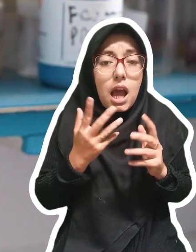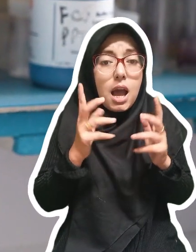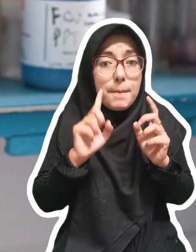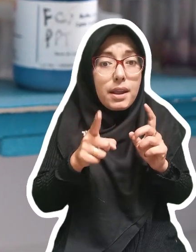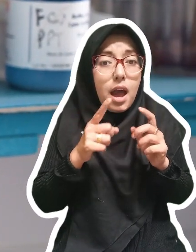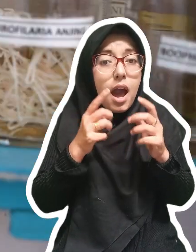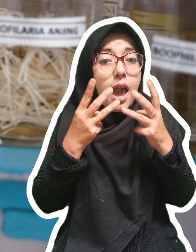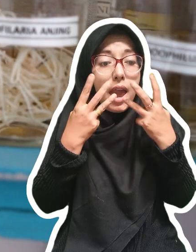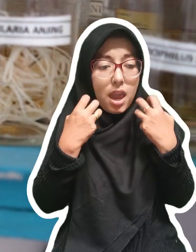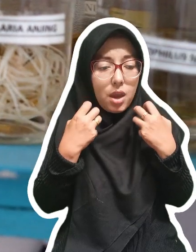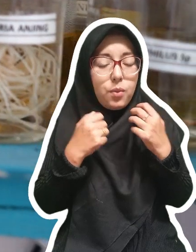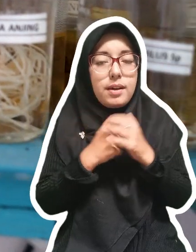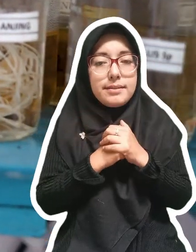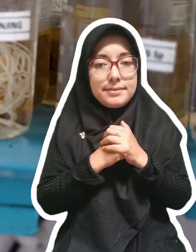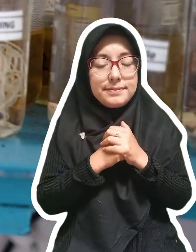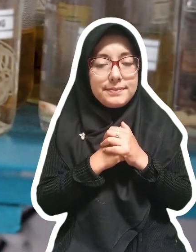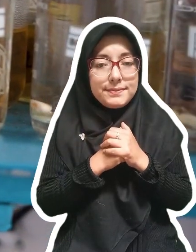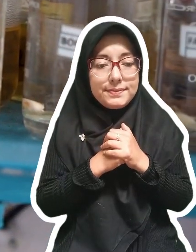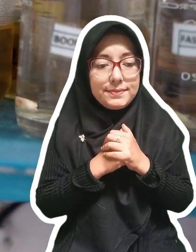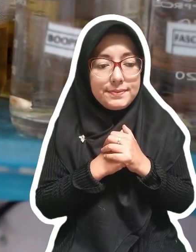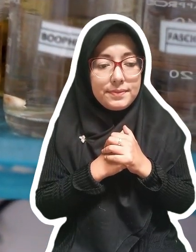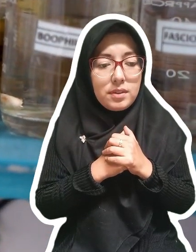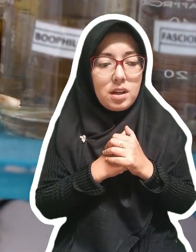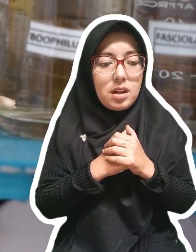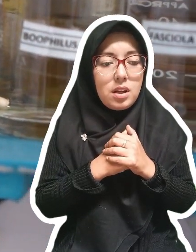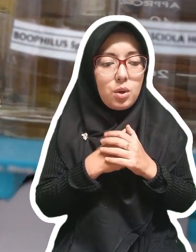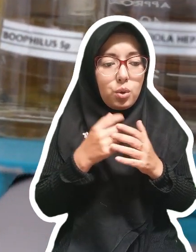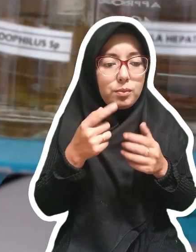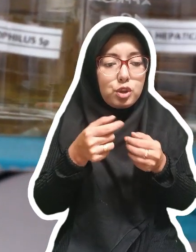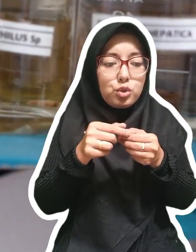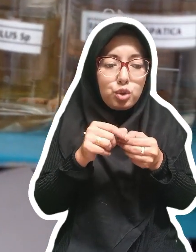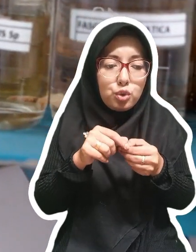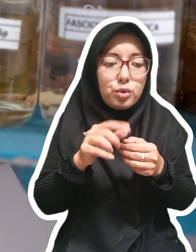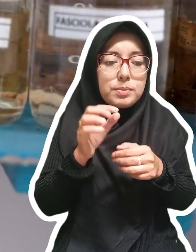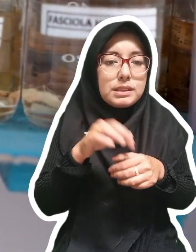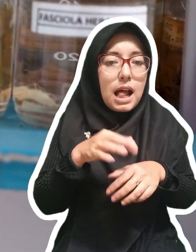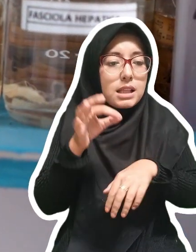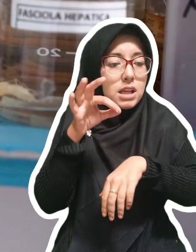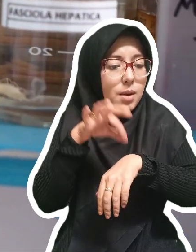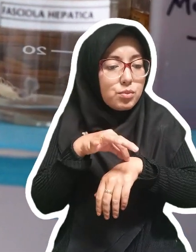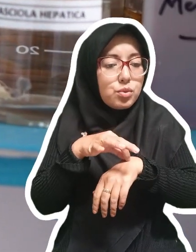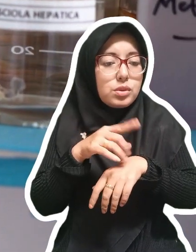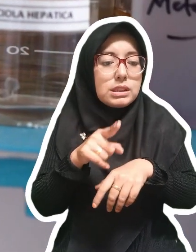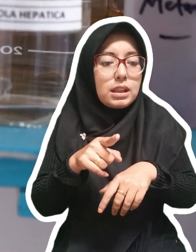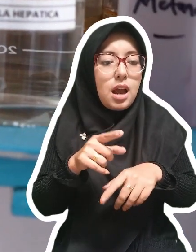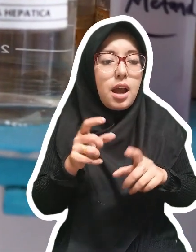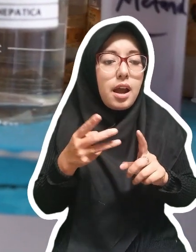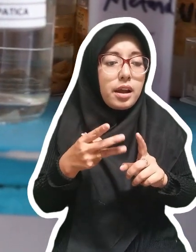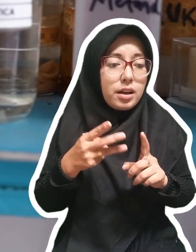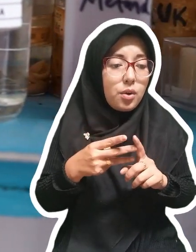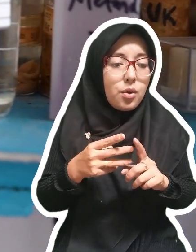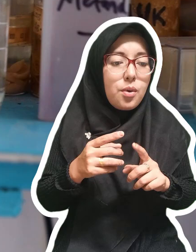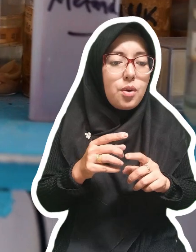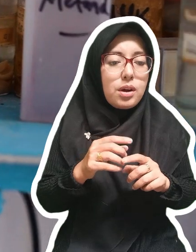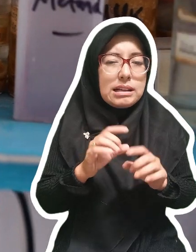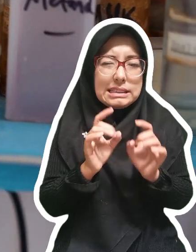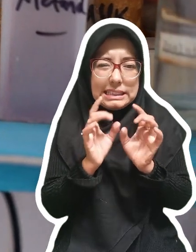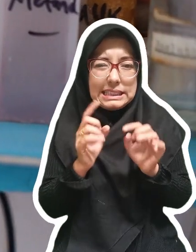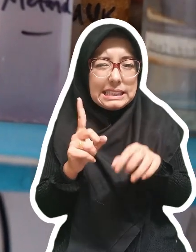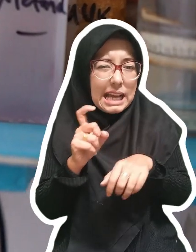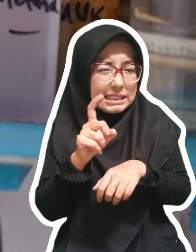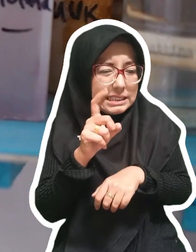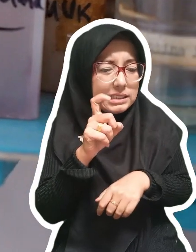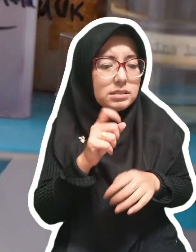ektoparasit, lalat, kutu, caplak, ginjal, dan nyamuk, serta endoparasit, protozoa, dan